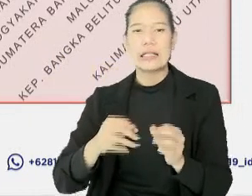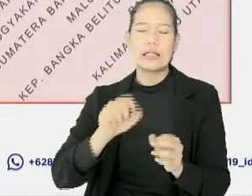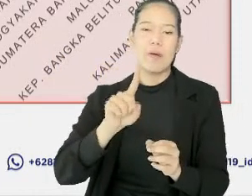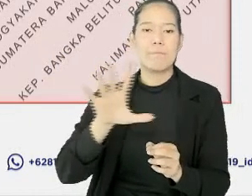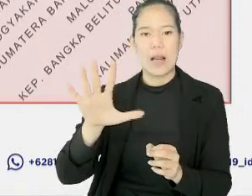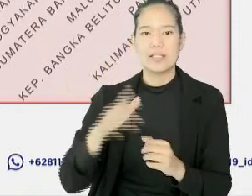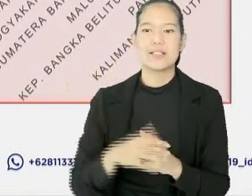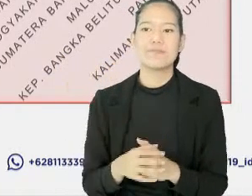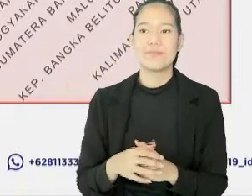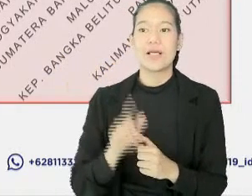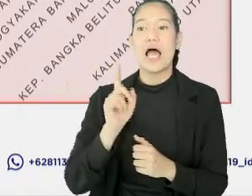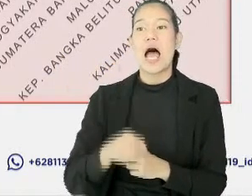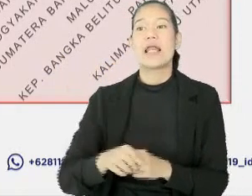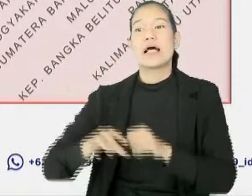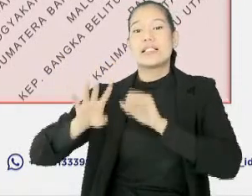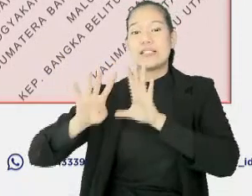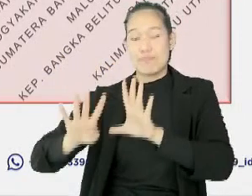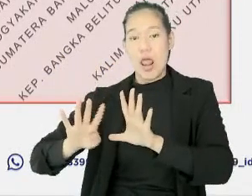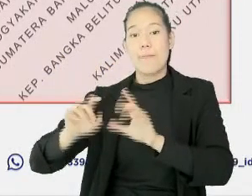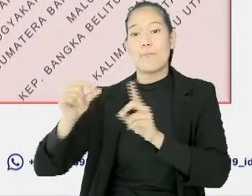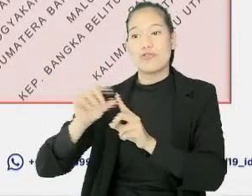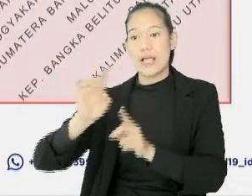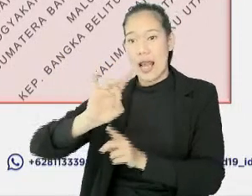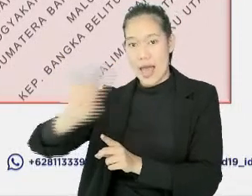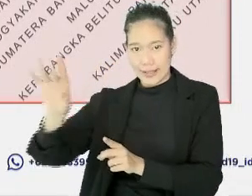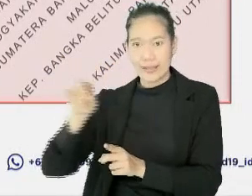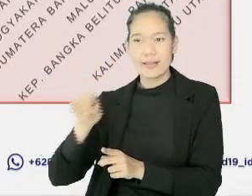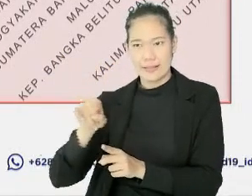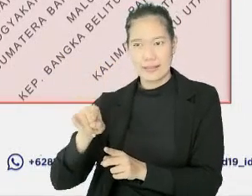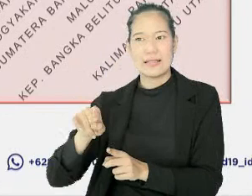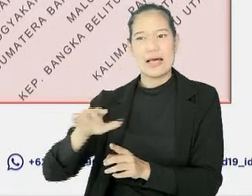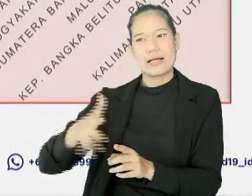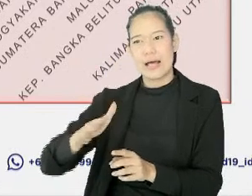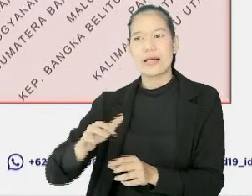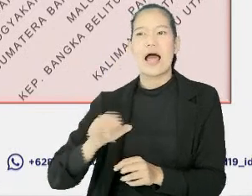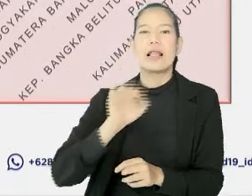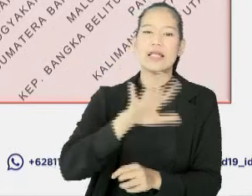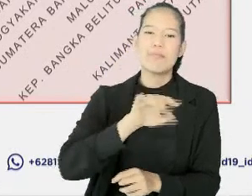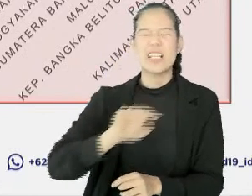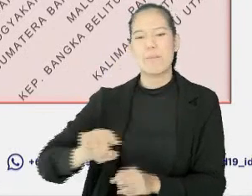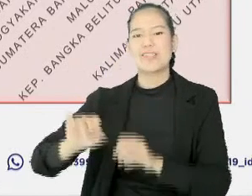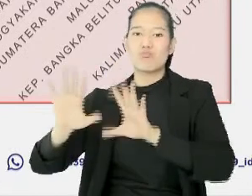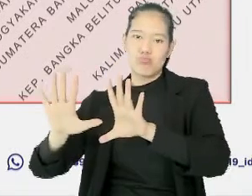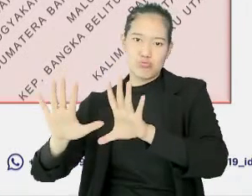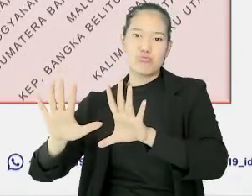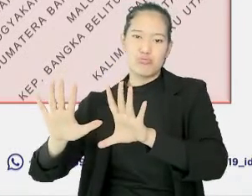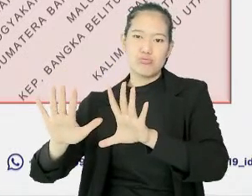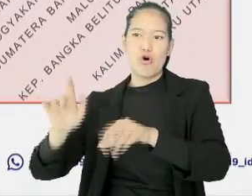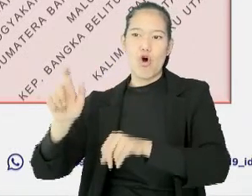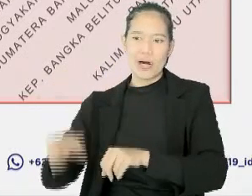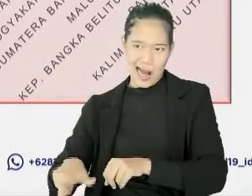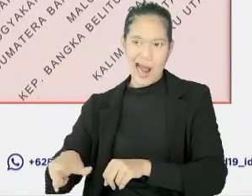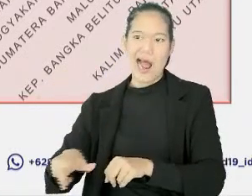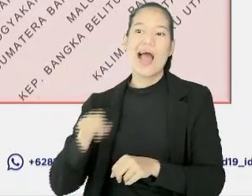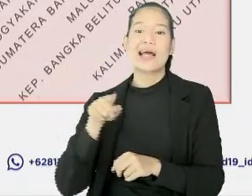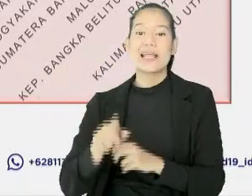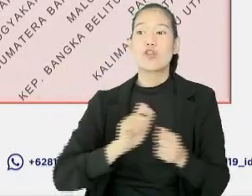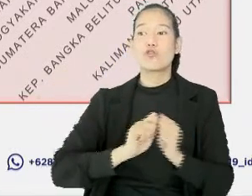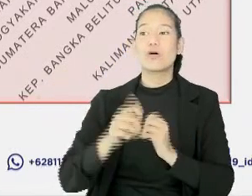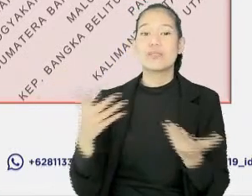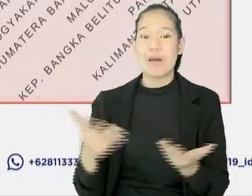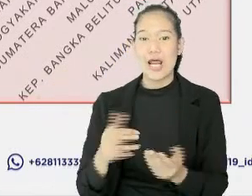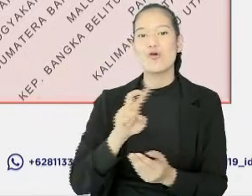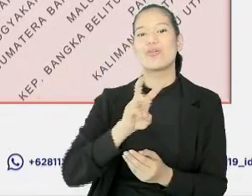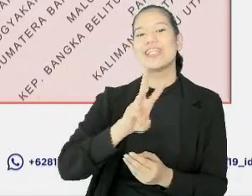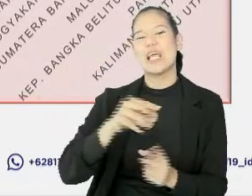ya kemudian ada sembilan provinsi dengan kontak Arabnya diantara 5-10 Nah pr-nya ada di 23